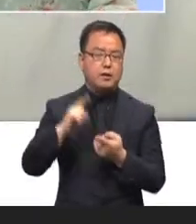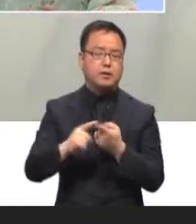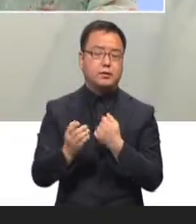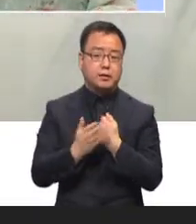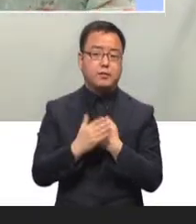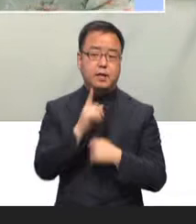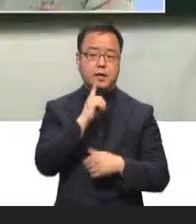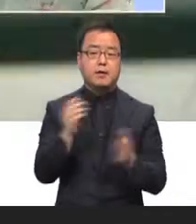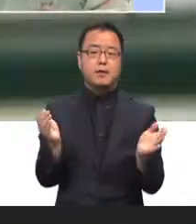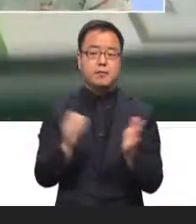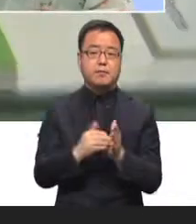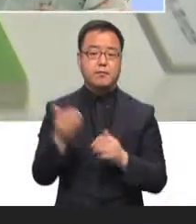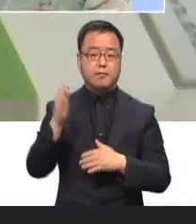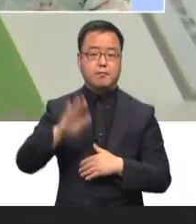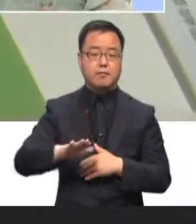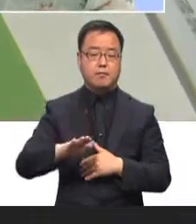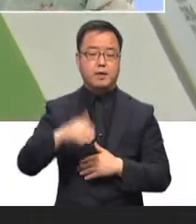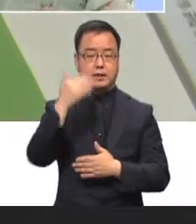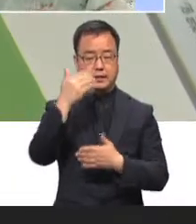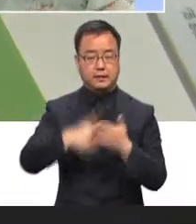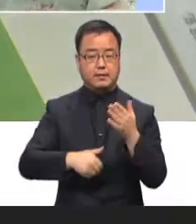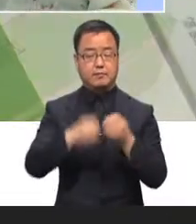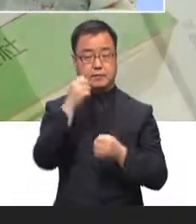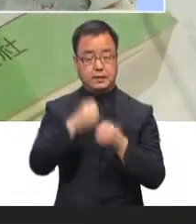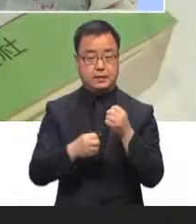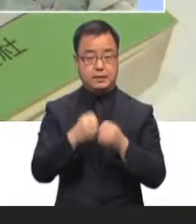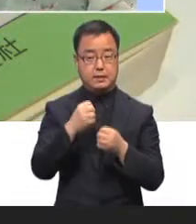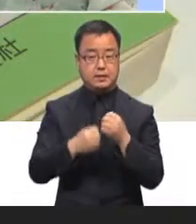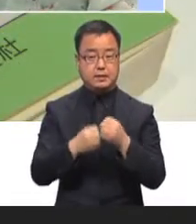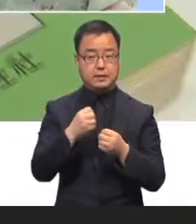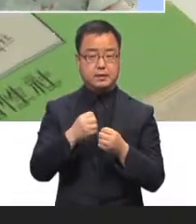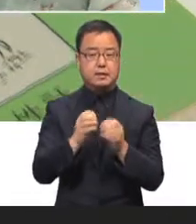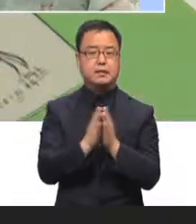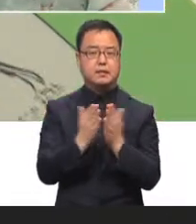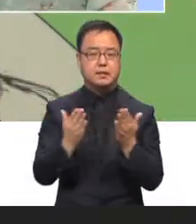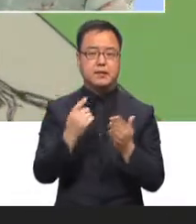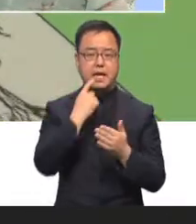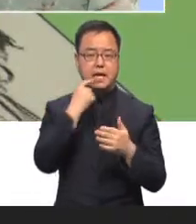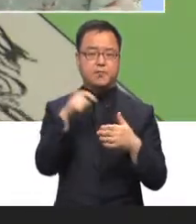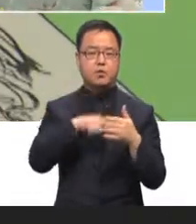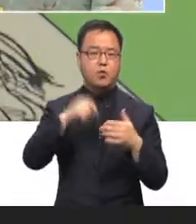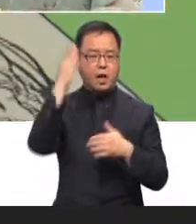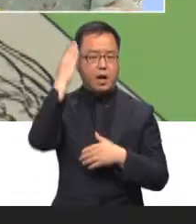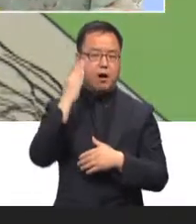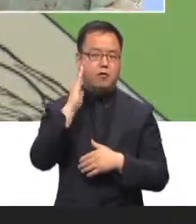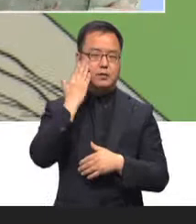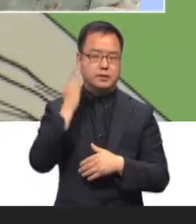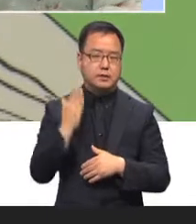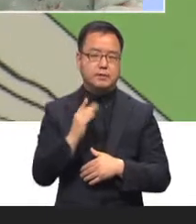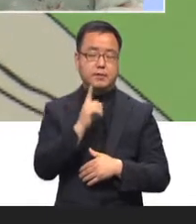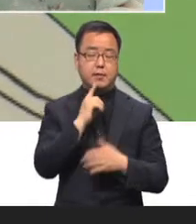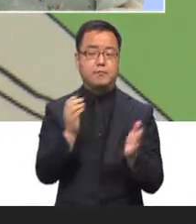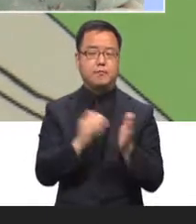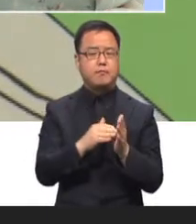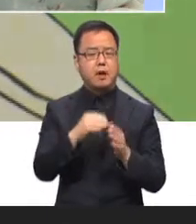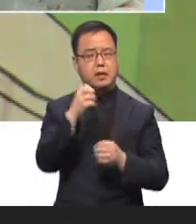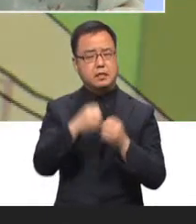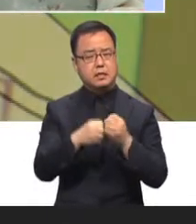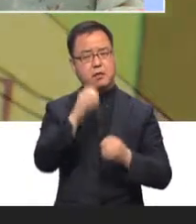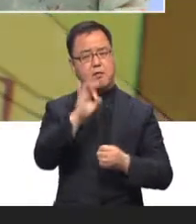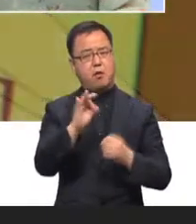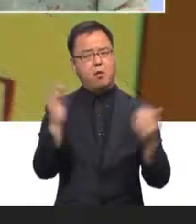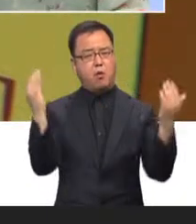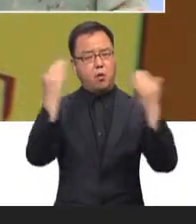제목을 붙인 유고 시집 입속의 검은 잎 이 가능 됐고요 어이 시집을 보면은 참 어둡고 그 우울한